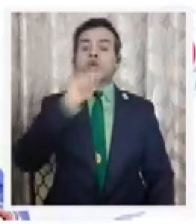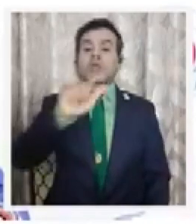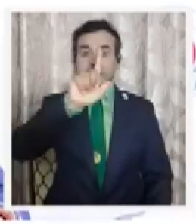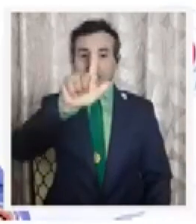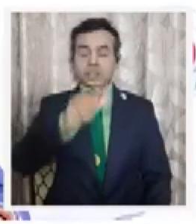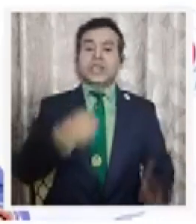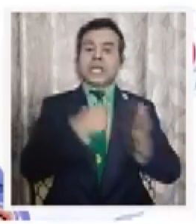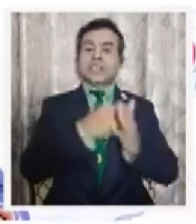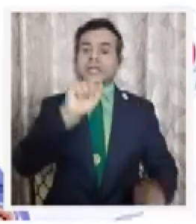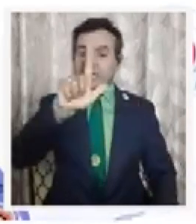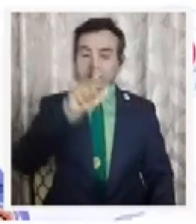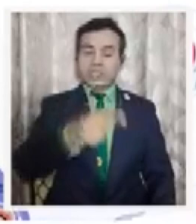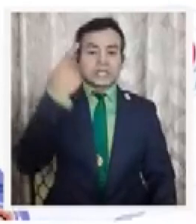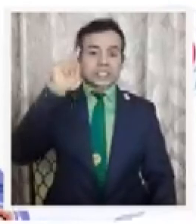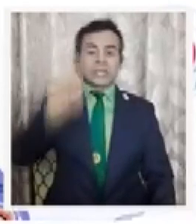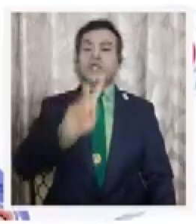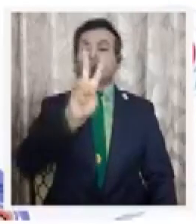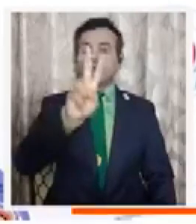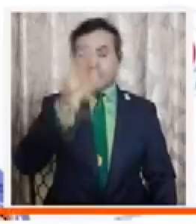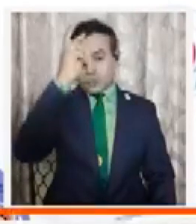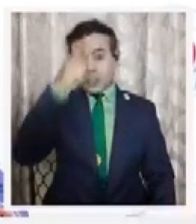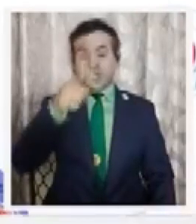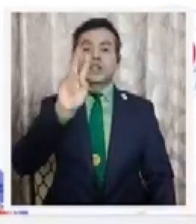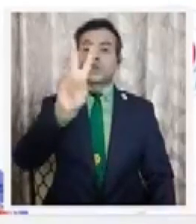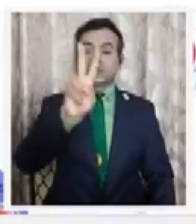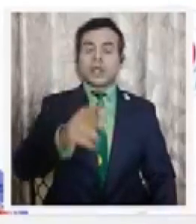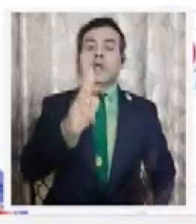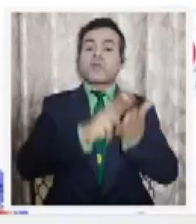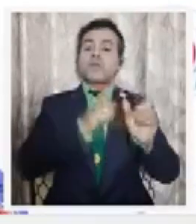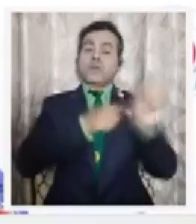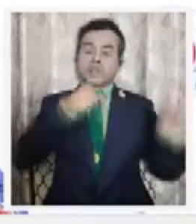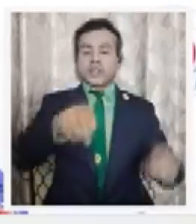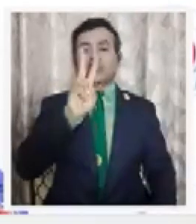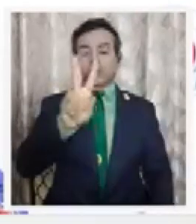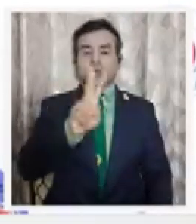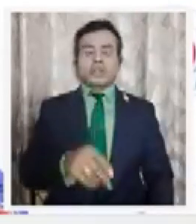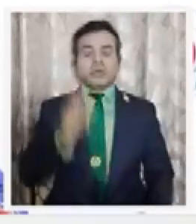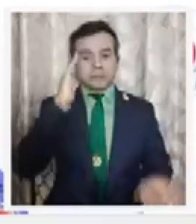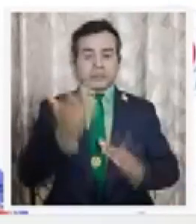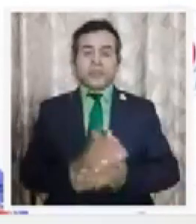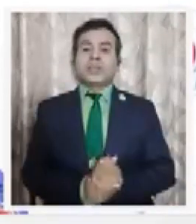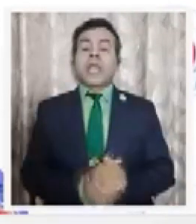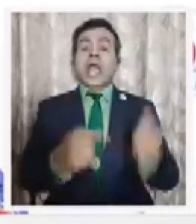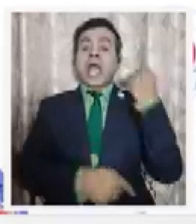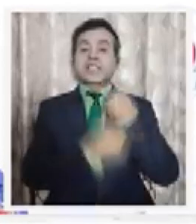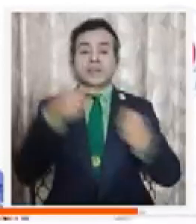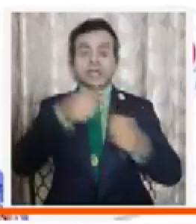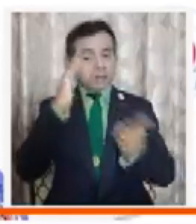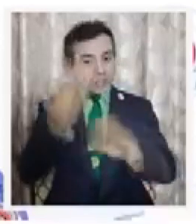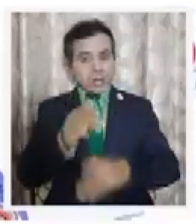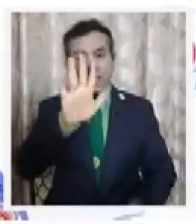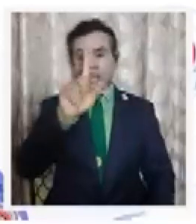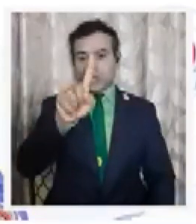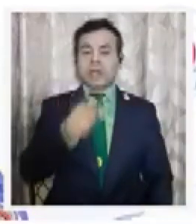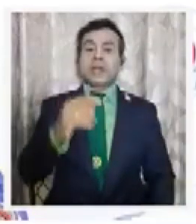বিভাগ বিভাজনে ঢাকা বিভাগে 31 জন, চট্টগ্রাম 12 জন, খুলনা 7 জন, রাজশাহী 7 জন, সিলেট বিভাগে 2 জন, বরিশাল 2 জন এবং ময়মনসিংহ